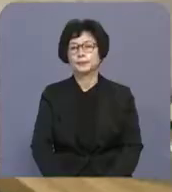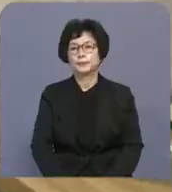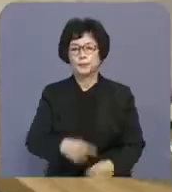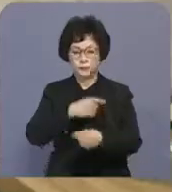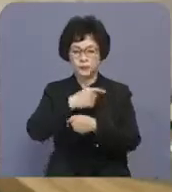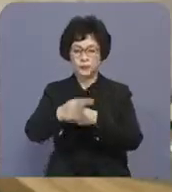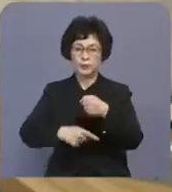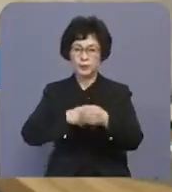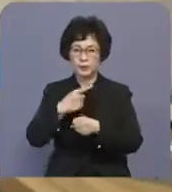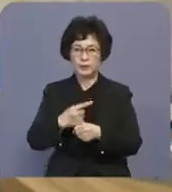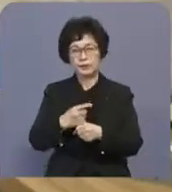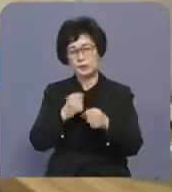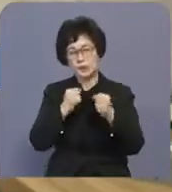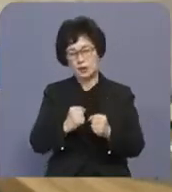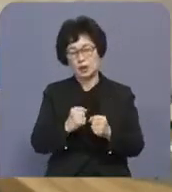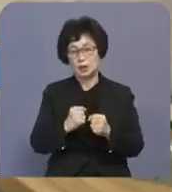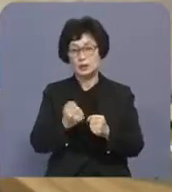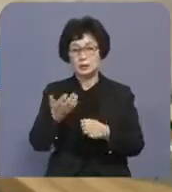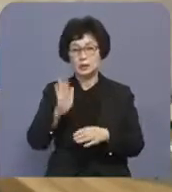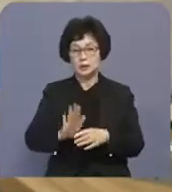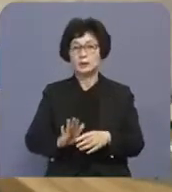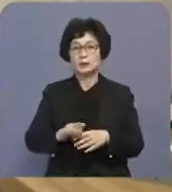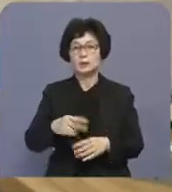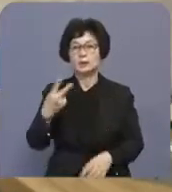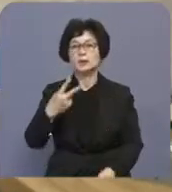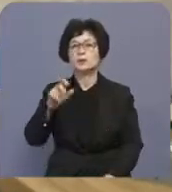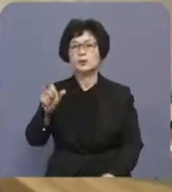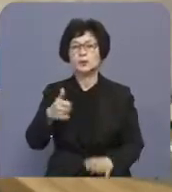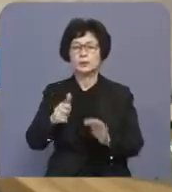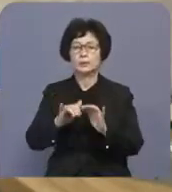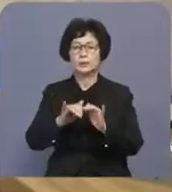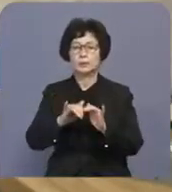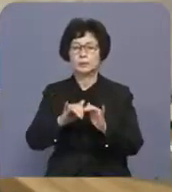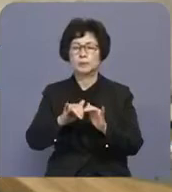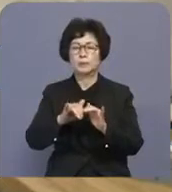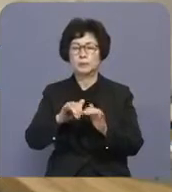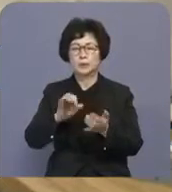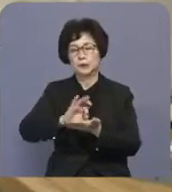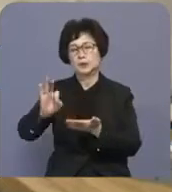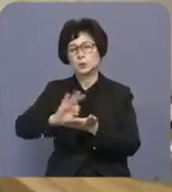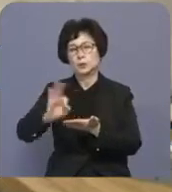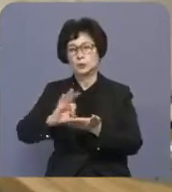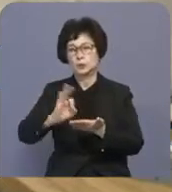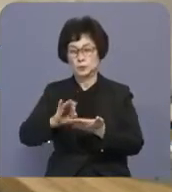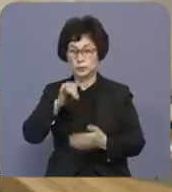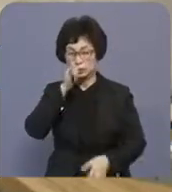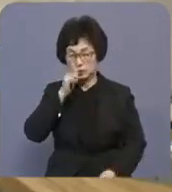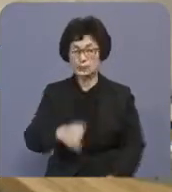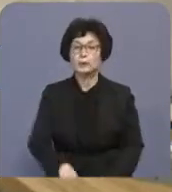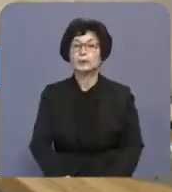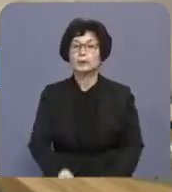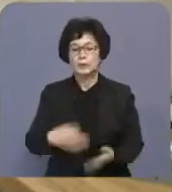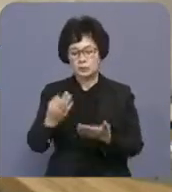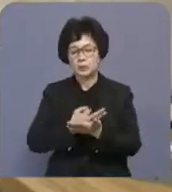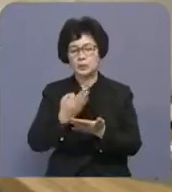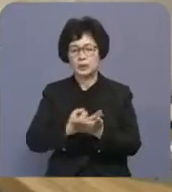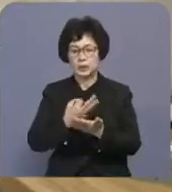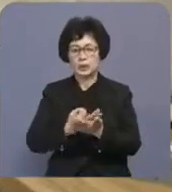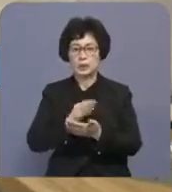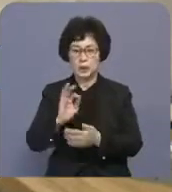1년 버티는데 한 2,500만 원 정도 나갔어요. 벌어야 될